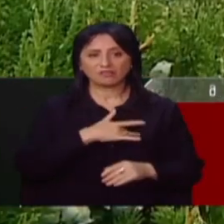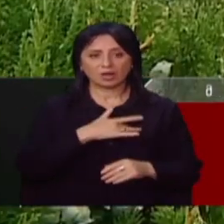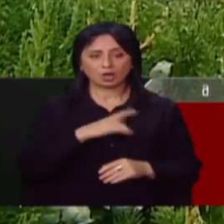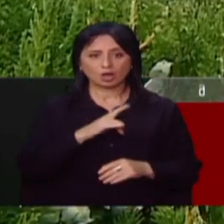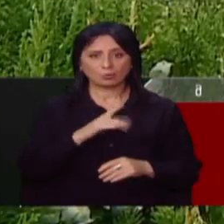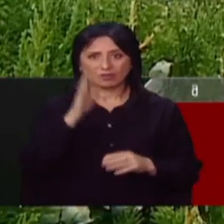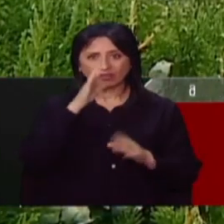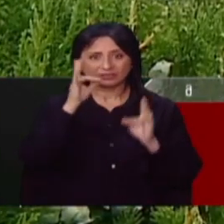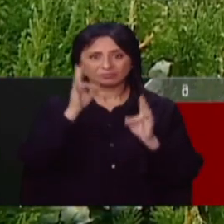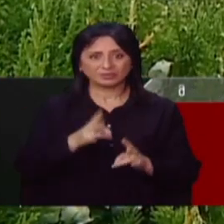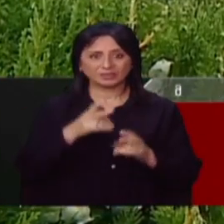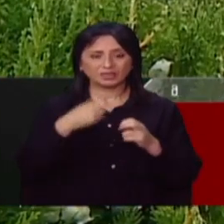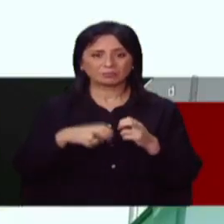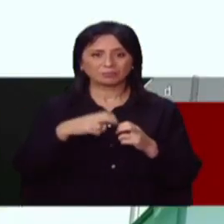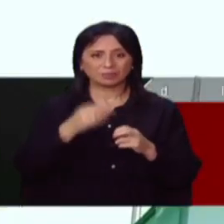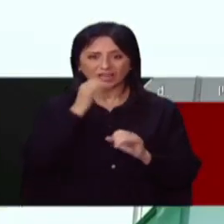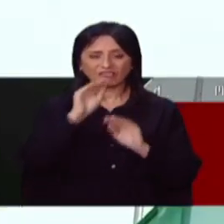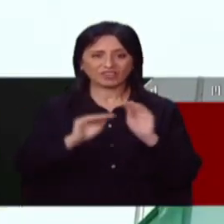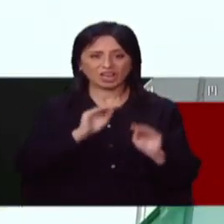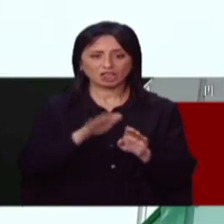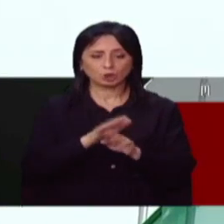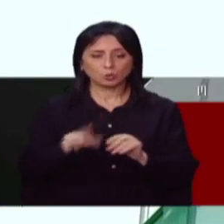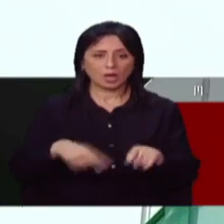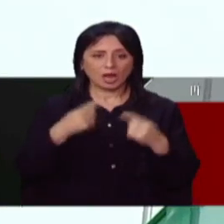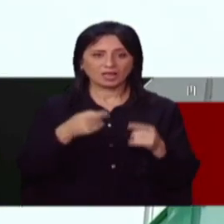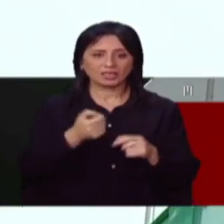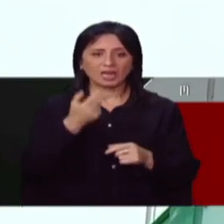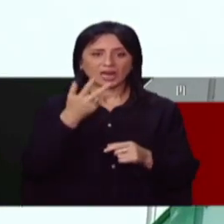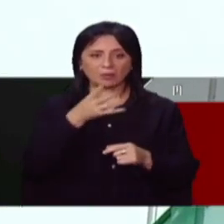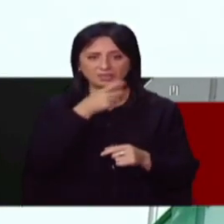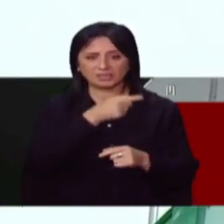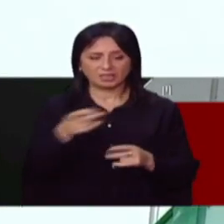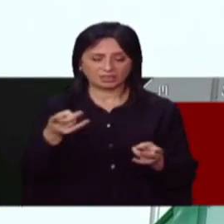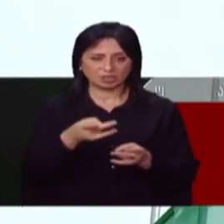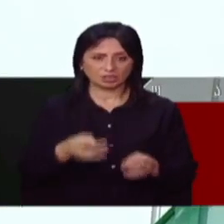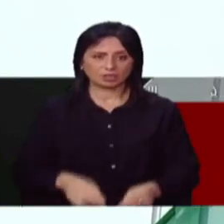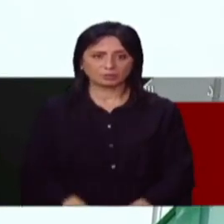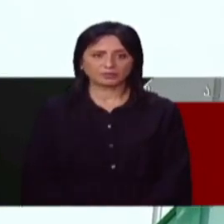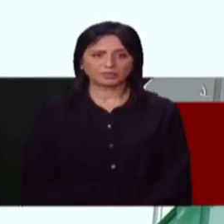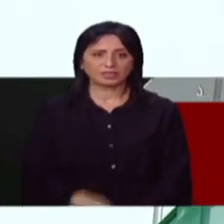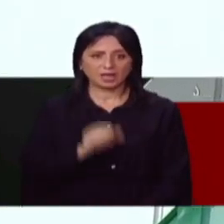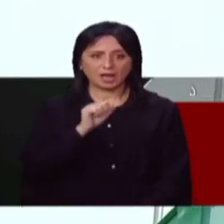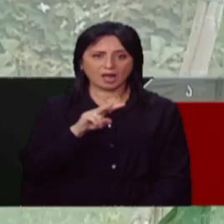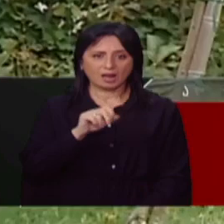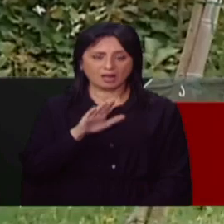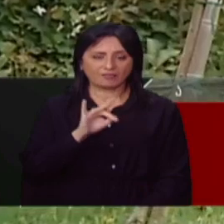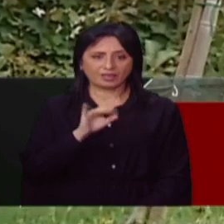ვარაუდობენ, რომ სტიქიის შედეგად დაზიანებული ინფრასტრუქტურის სრულ აღდგენას რამდენიმე წელი დასჭირდება. ეს